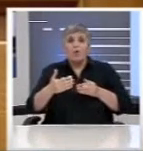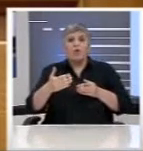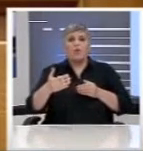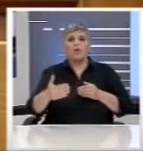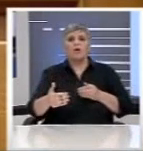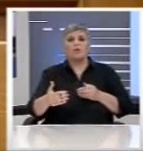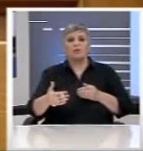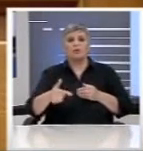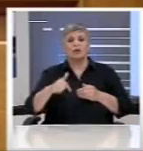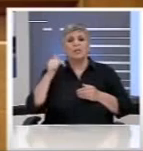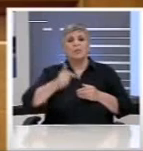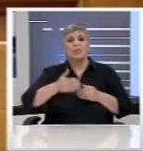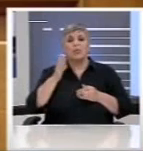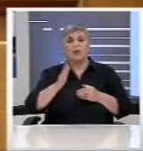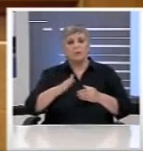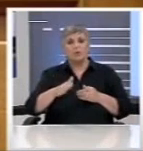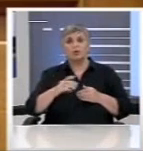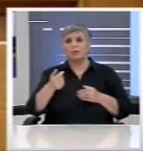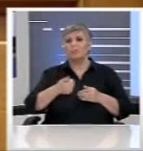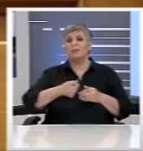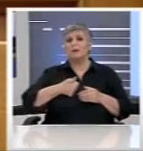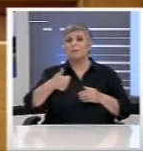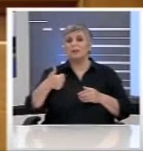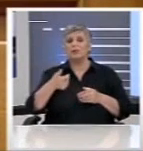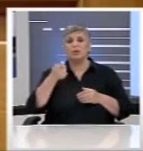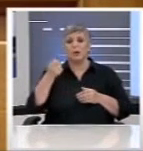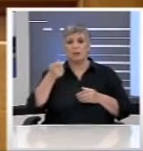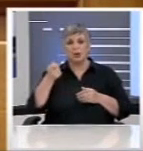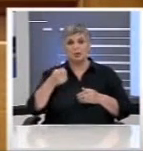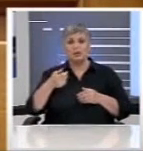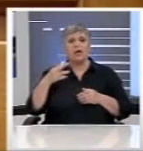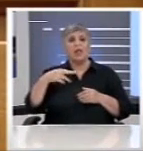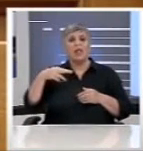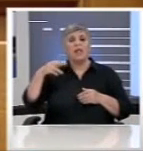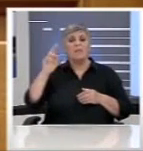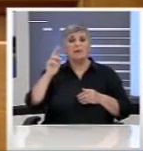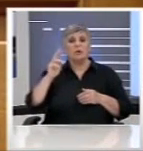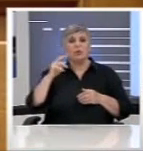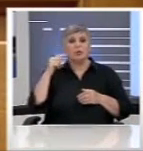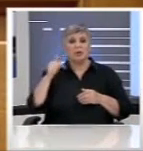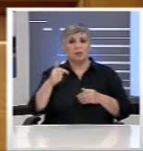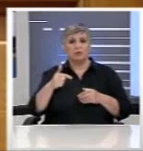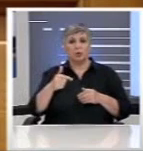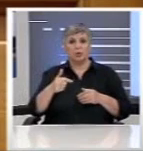των αποπληρωμών και των και η περίοδος χάριτος για τα επιτόκια, δεν μπορεί να είναι στο 0, τόσο απλά.